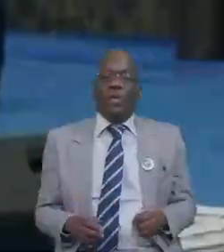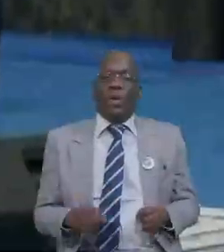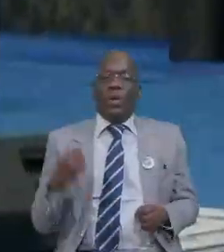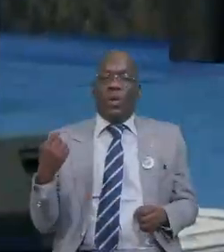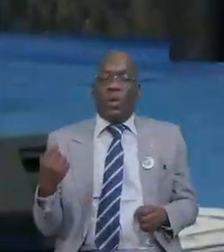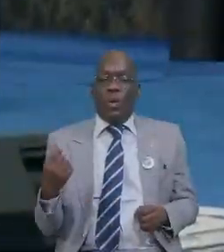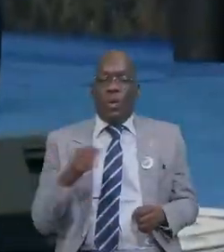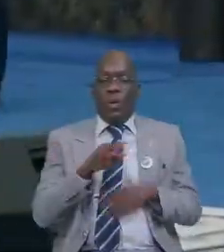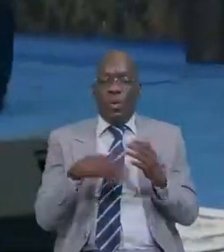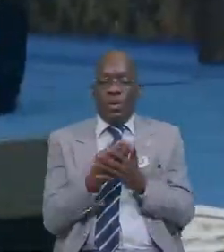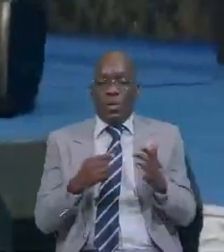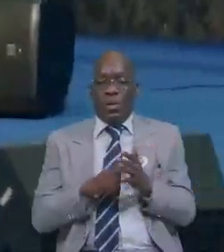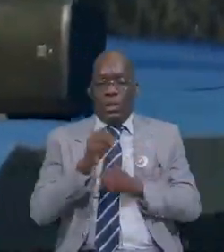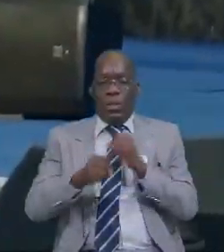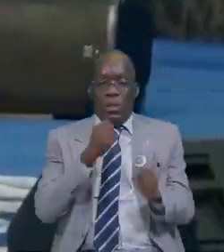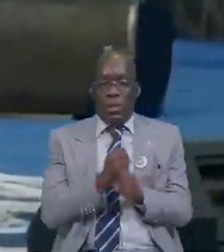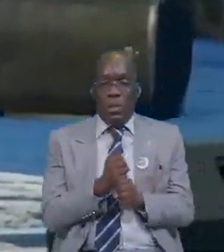années